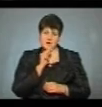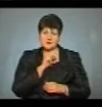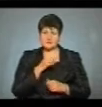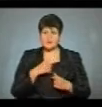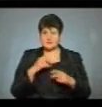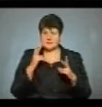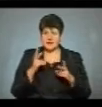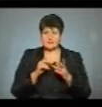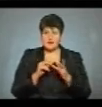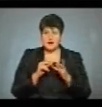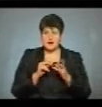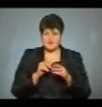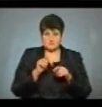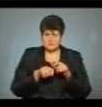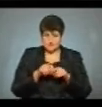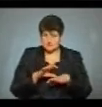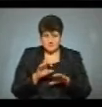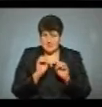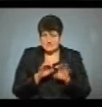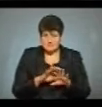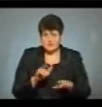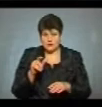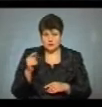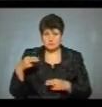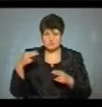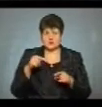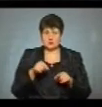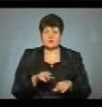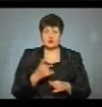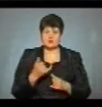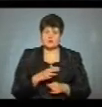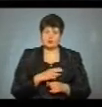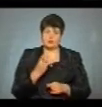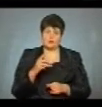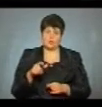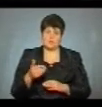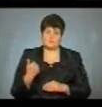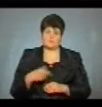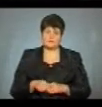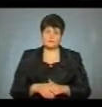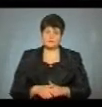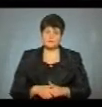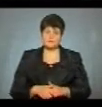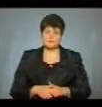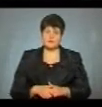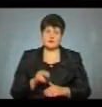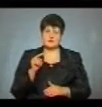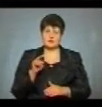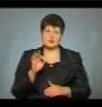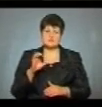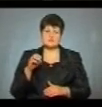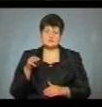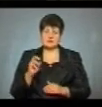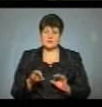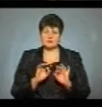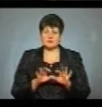на аналізи не здавали, але і люди їздять сюди. Сьогодні було переді мною 3 людей. Петро Остяк